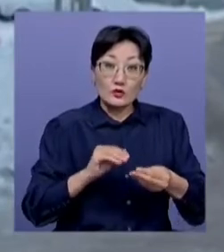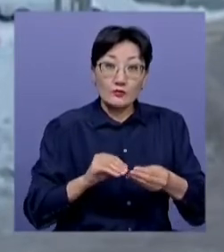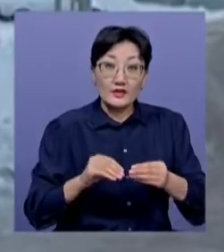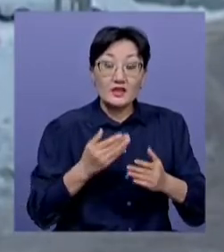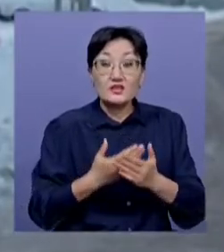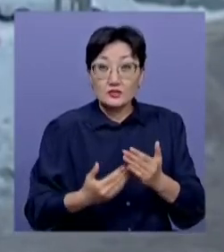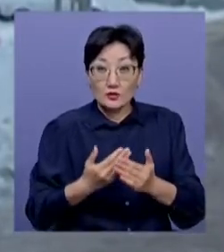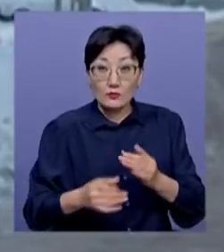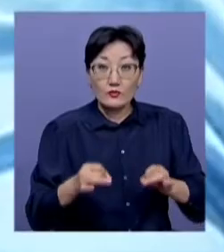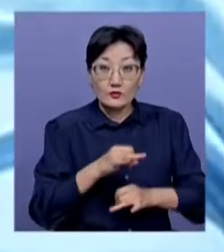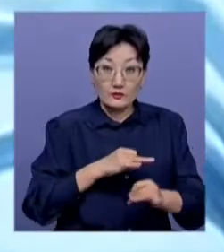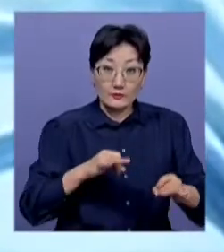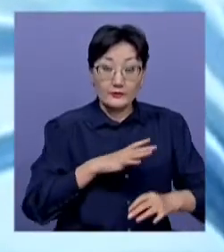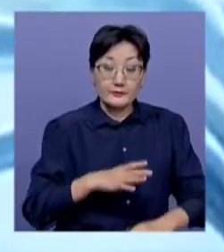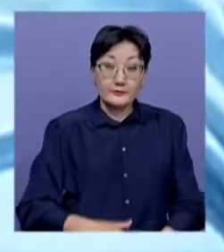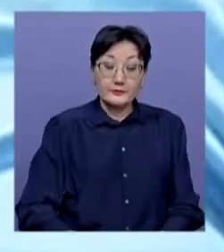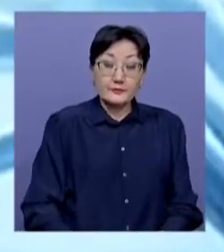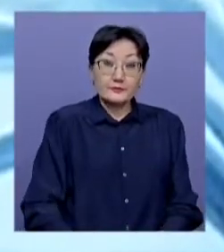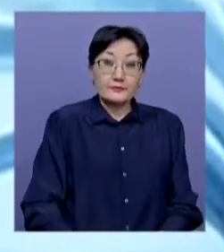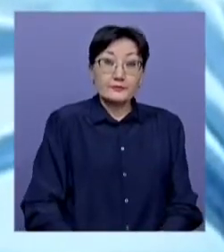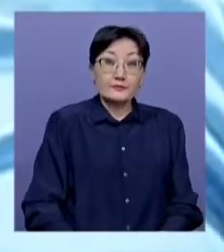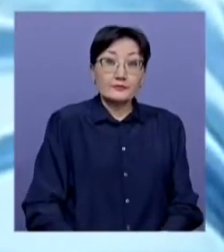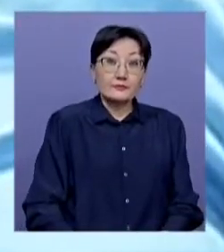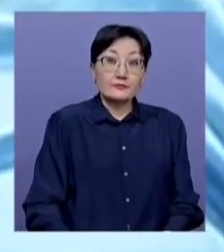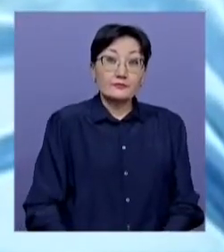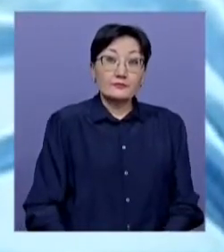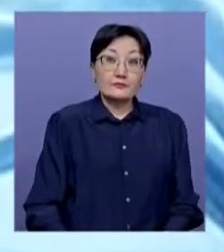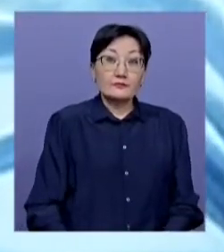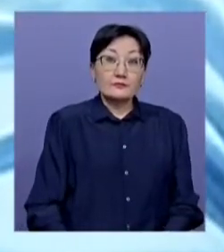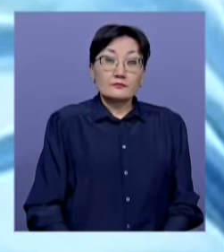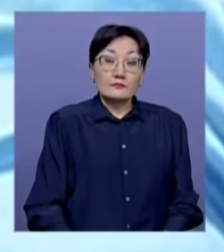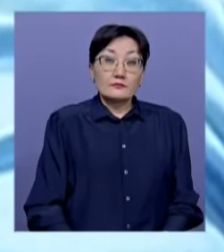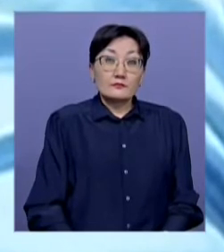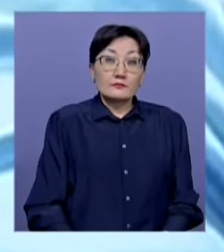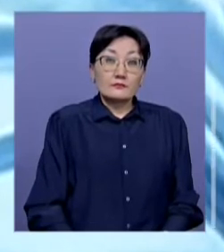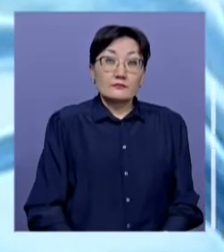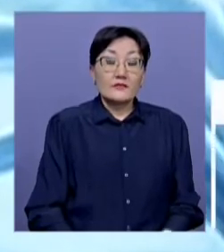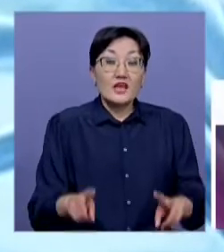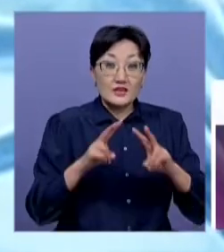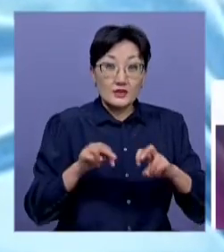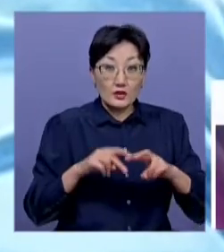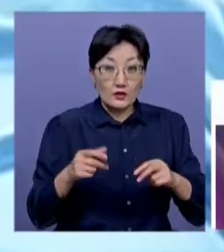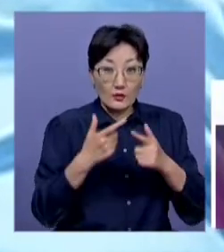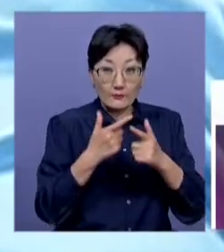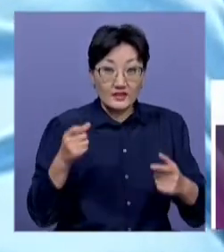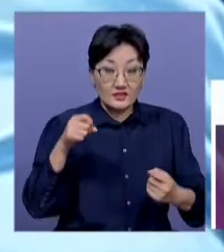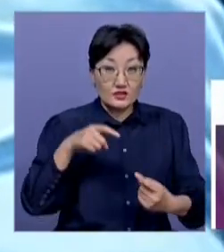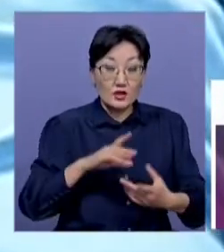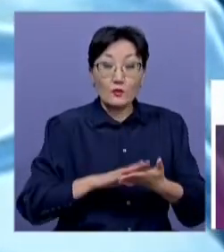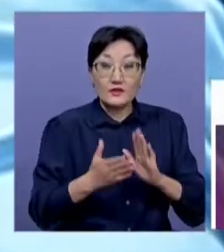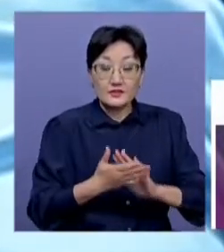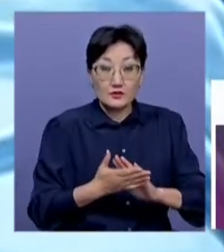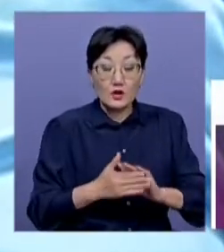кеңестер өткізілген. Задавшись целью личного материального обогащения. Тергеу мәліметтері бойынша сөз байласқан